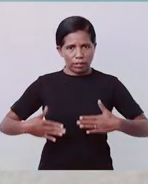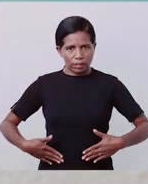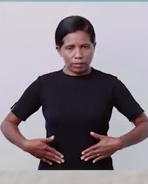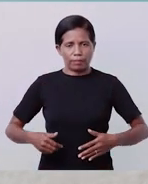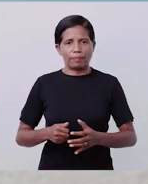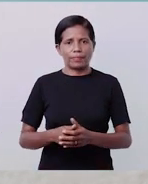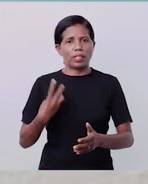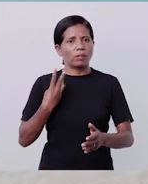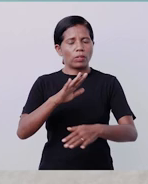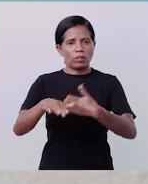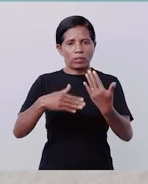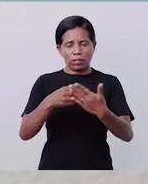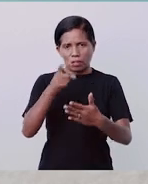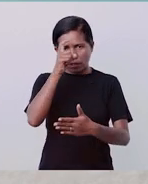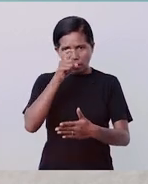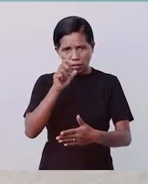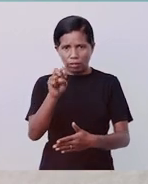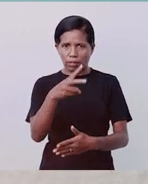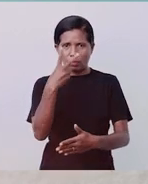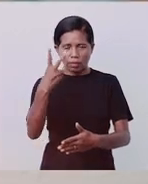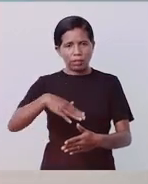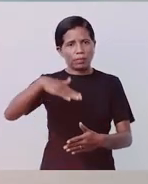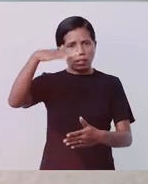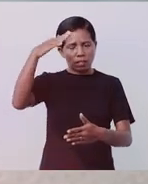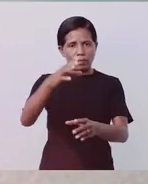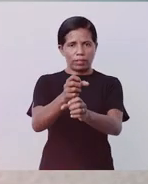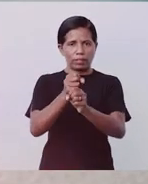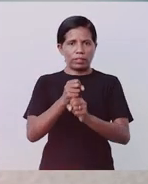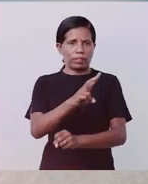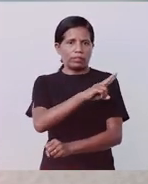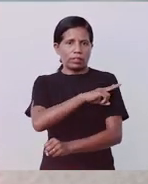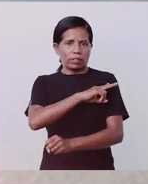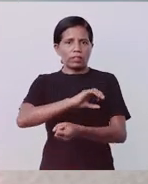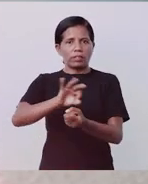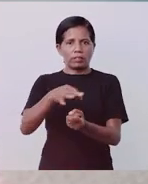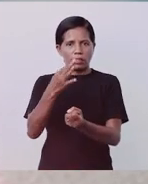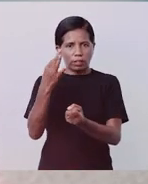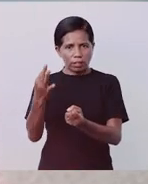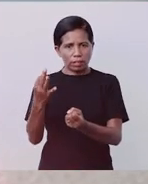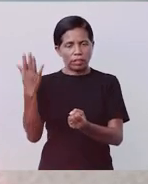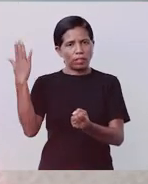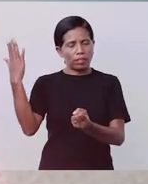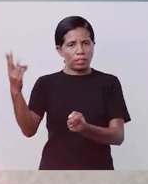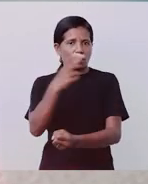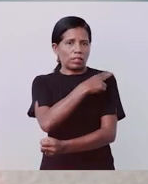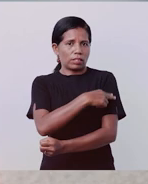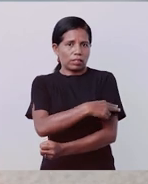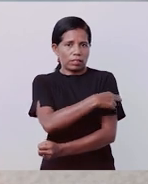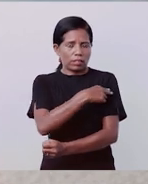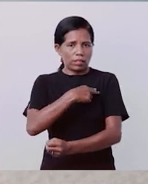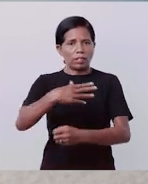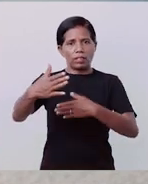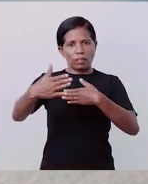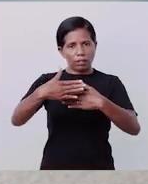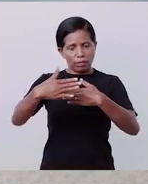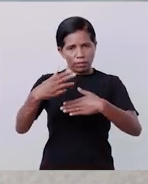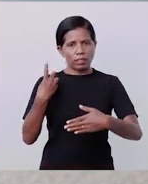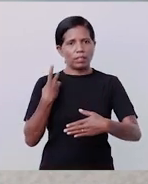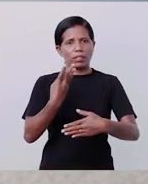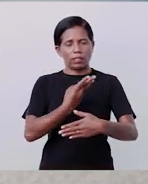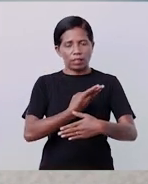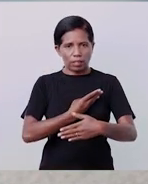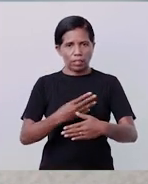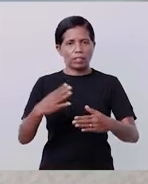Ema hotu ho idare sanulu resi rua baleteng, belesimu vasina COVID-19, iha facilidade saude, ebe besik iha